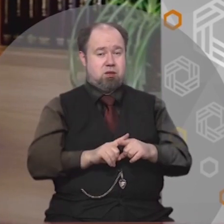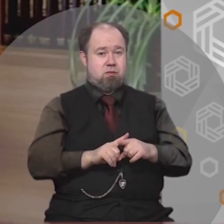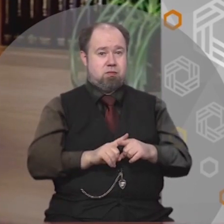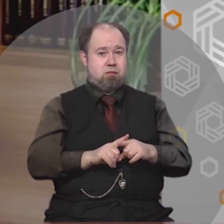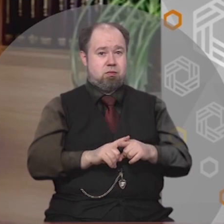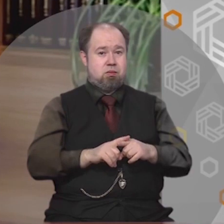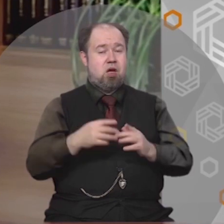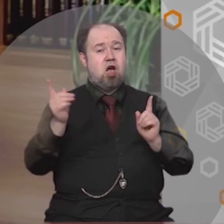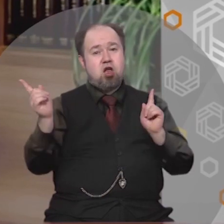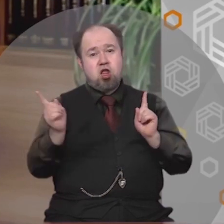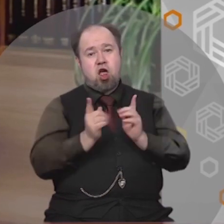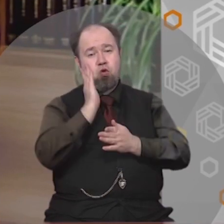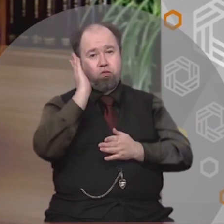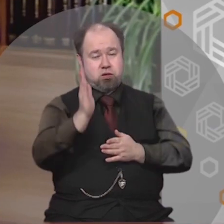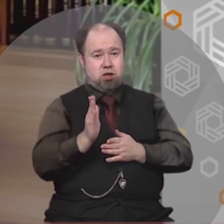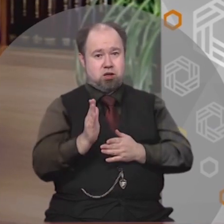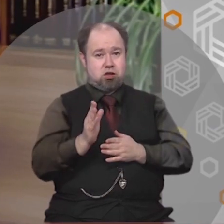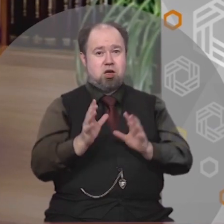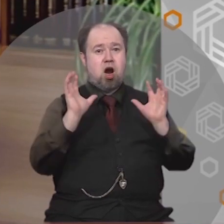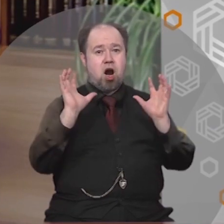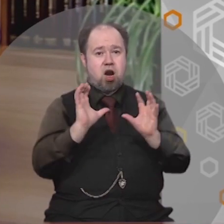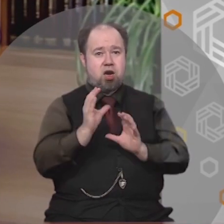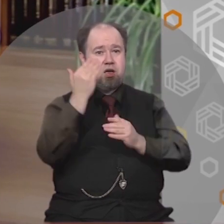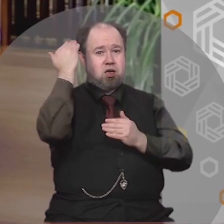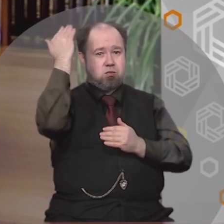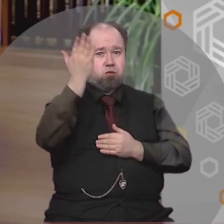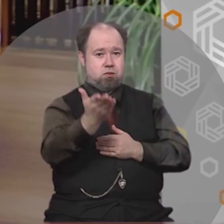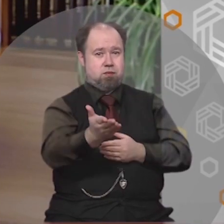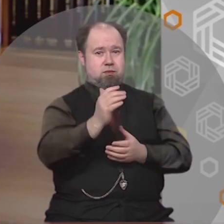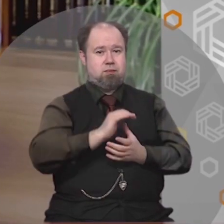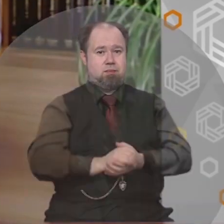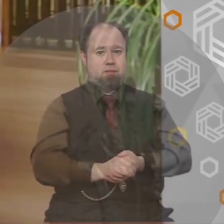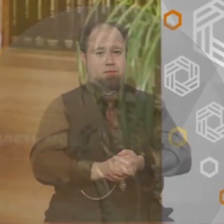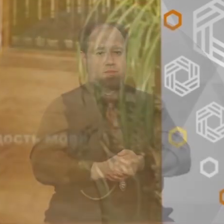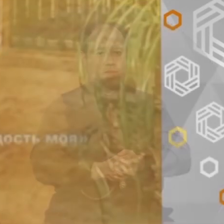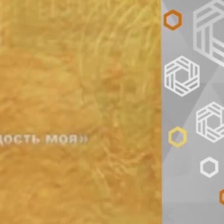об этом. До новых встреч, дорогие друзья! Храни вас всех Господь!